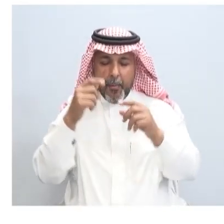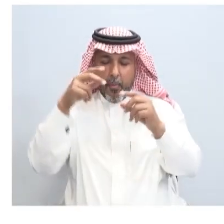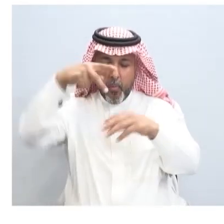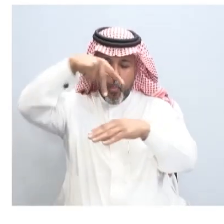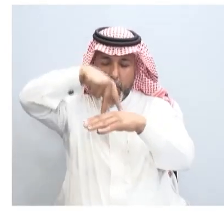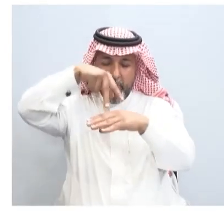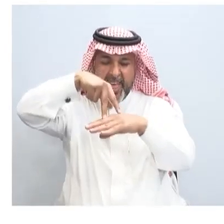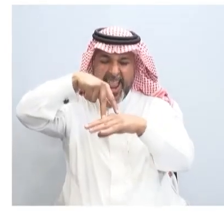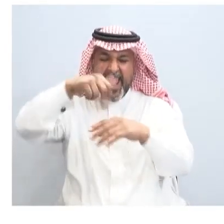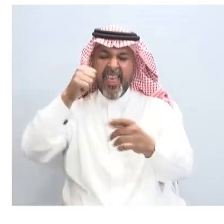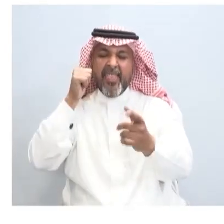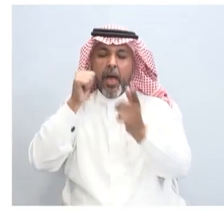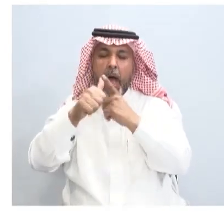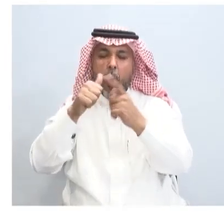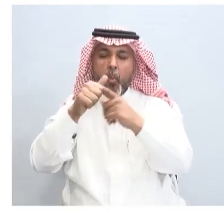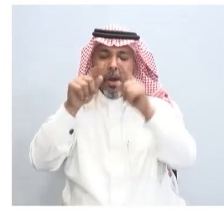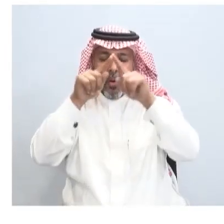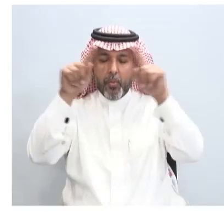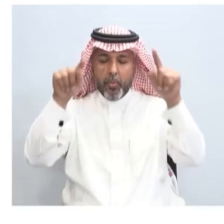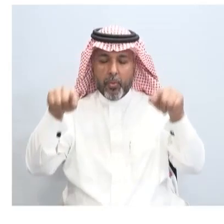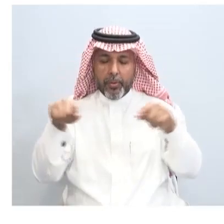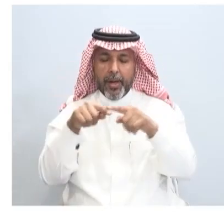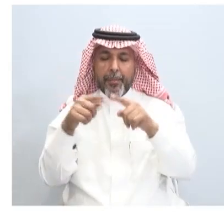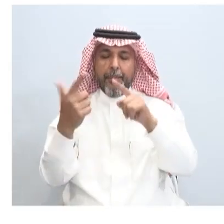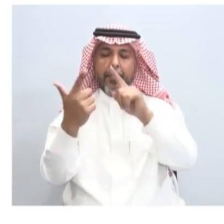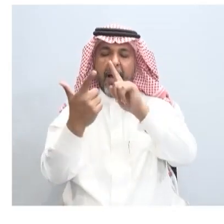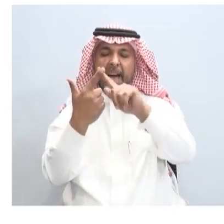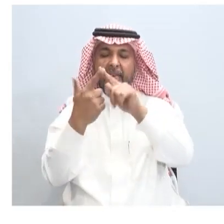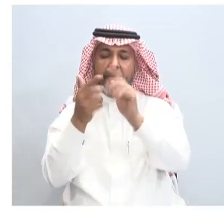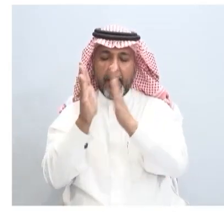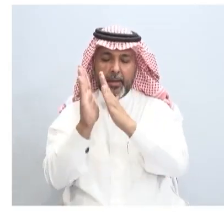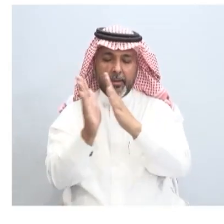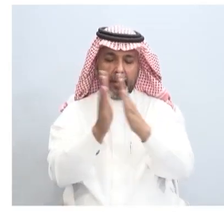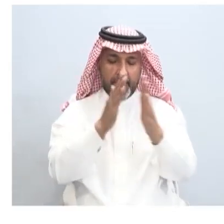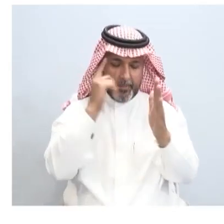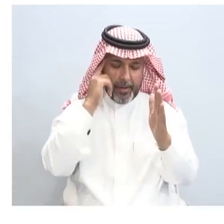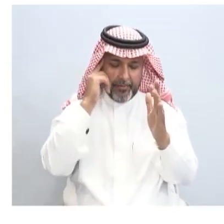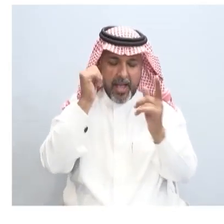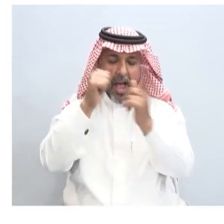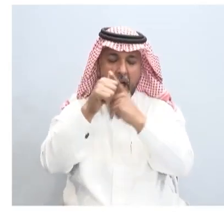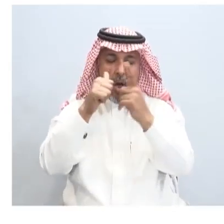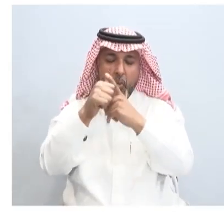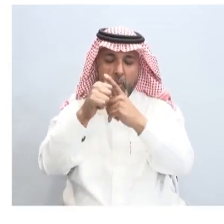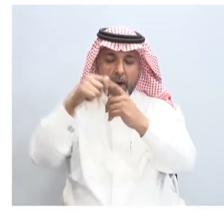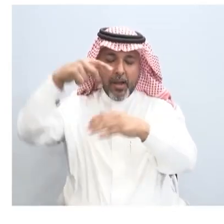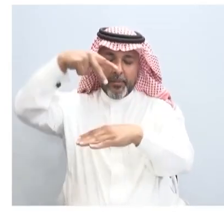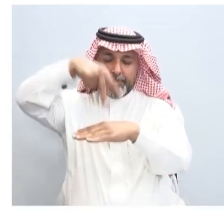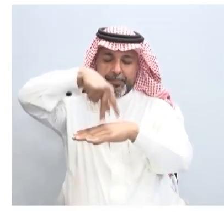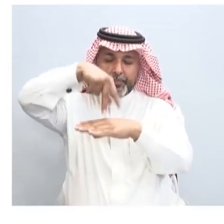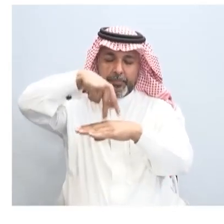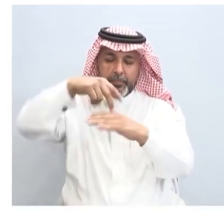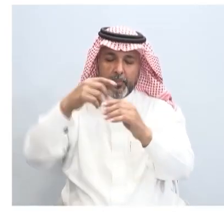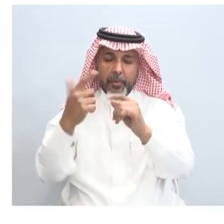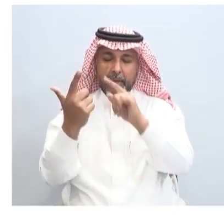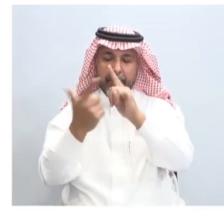والمربع هو الثاني لاحظ انت بترتب خمسه كذا ها ترتبهم خمسه حدد لي هنا المثلث